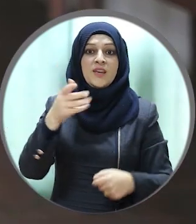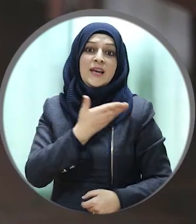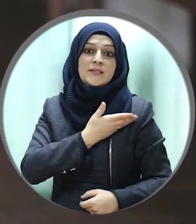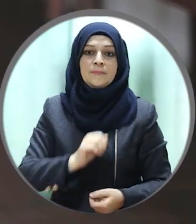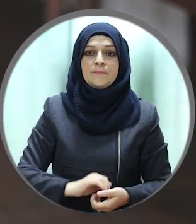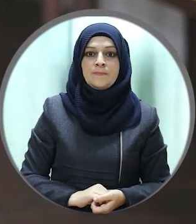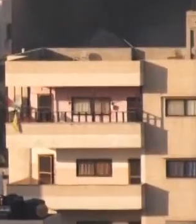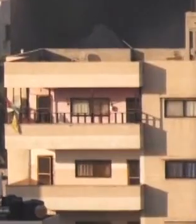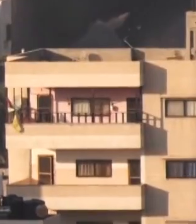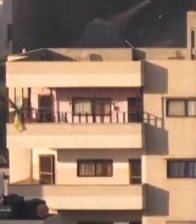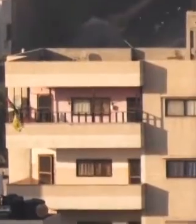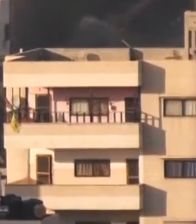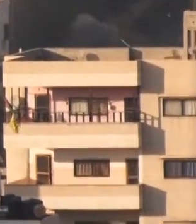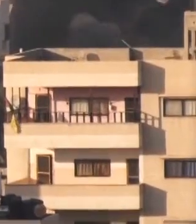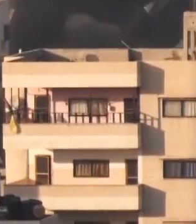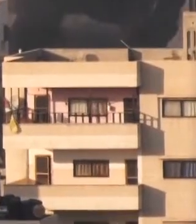الإجراءات الإسرائيلية.